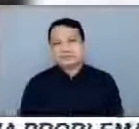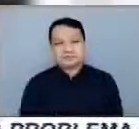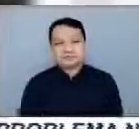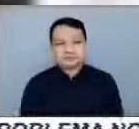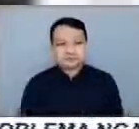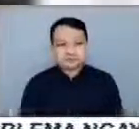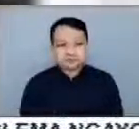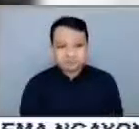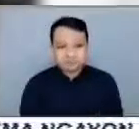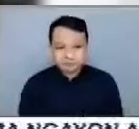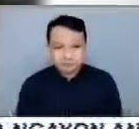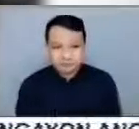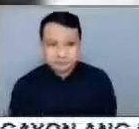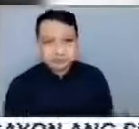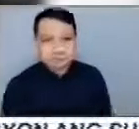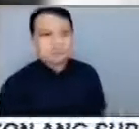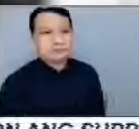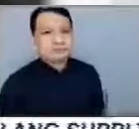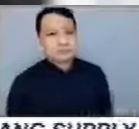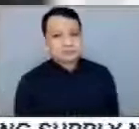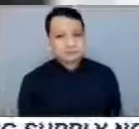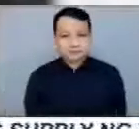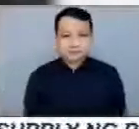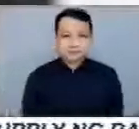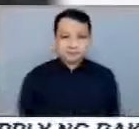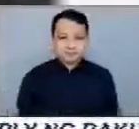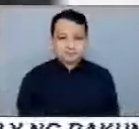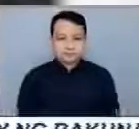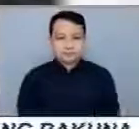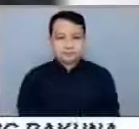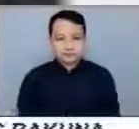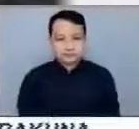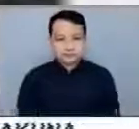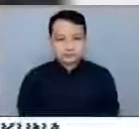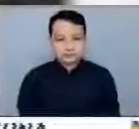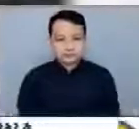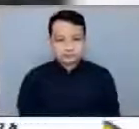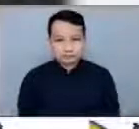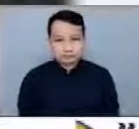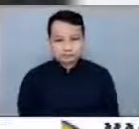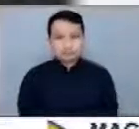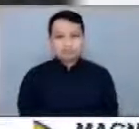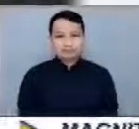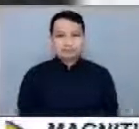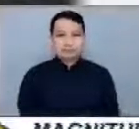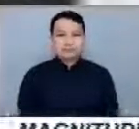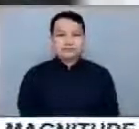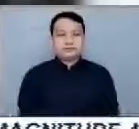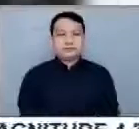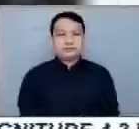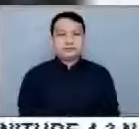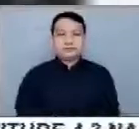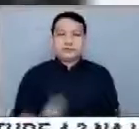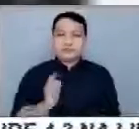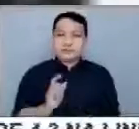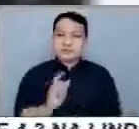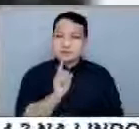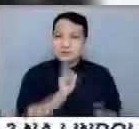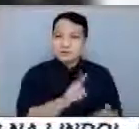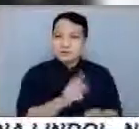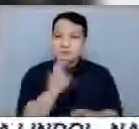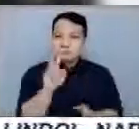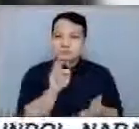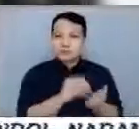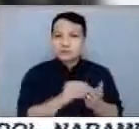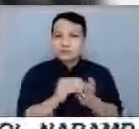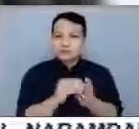19 na kilo ng marijuana bricks na tinatayang nagkakalaga ng 2.28 million pesos ang nakumpiska sa isang nasirang van malapit sa checkpoint